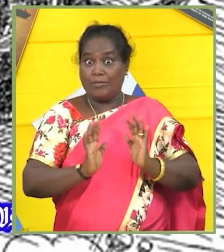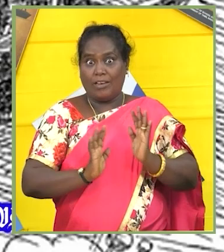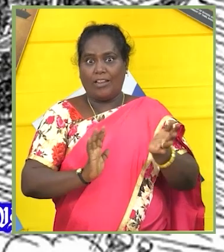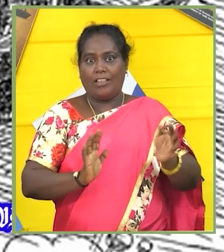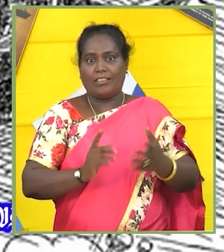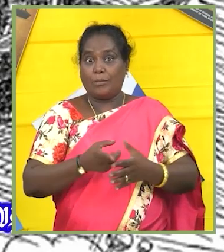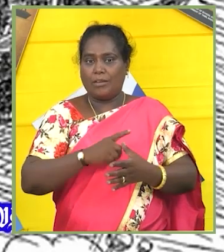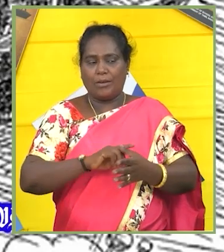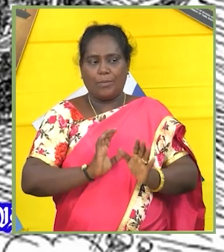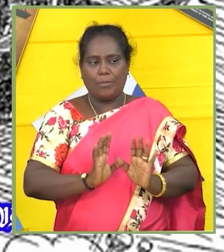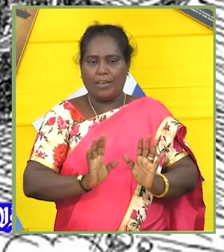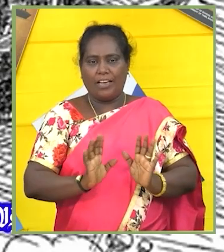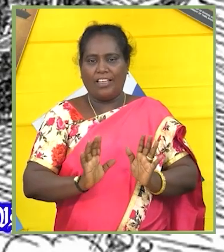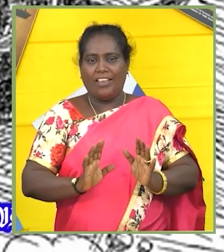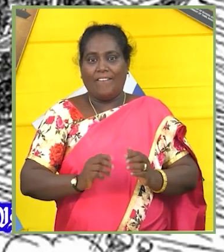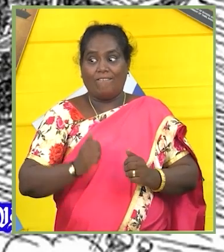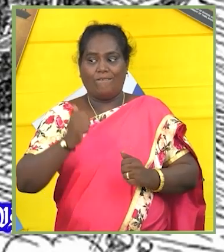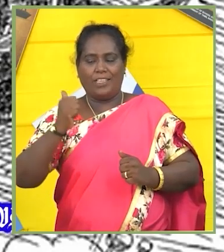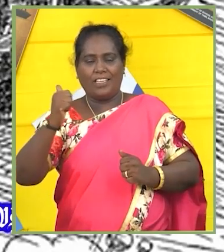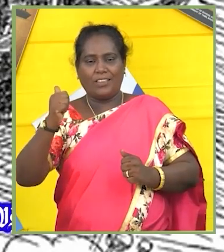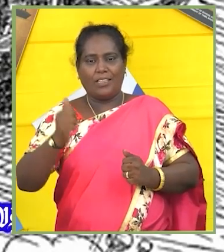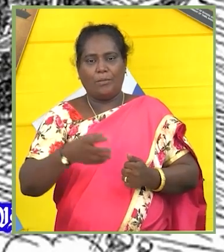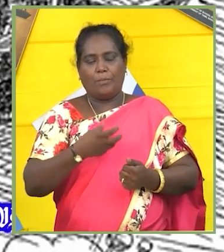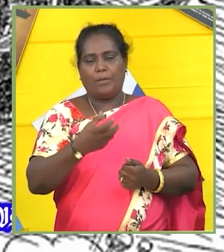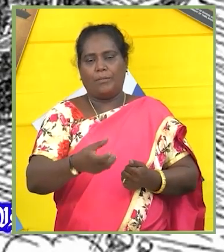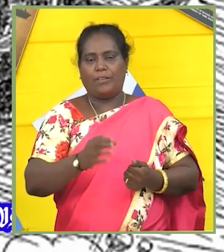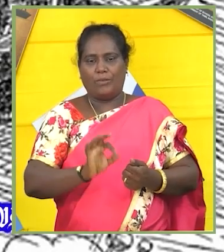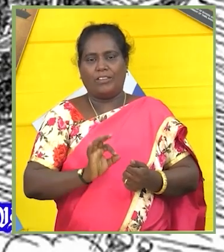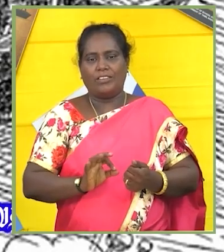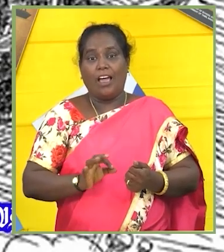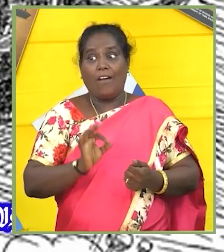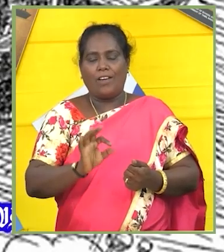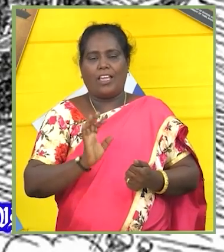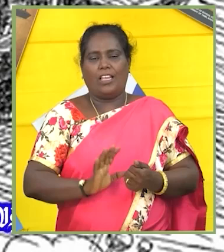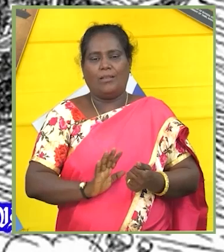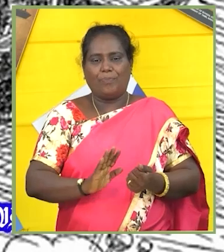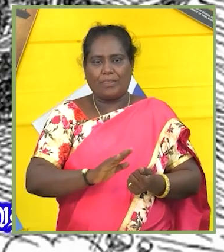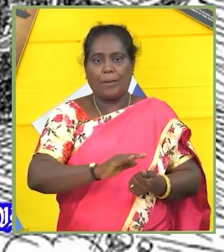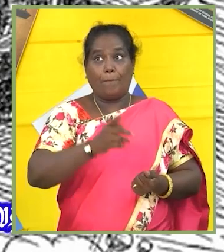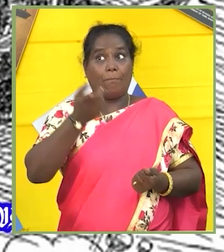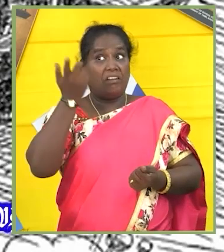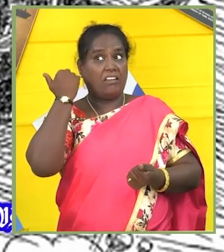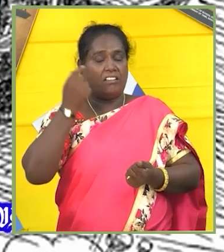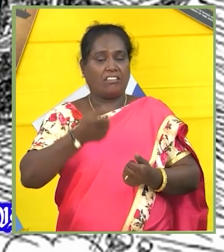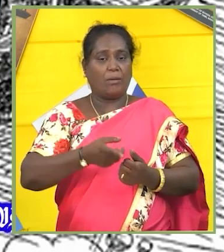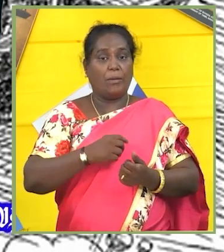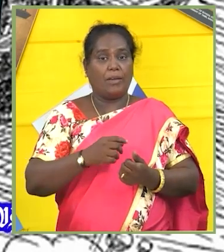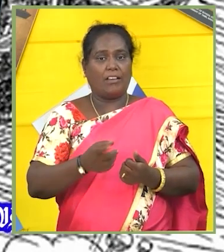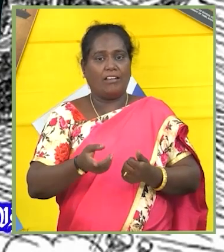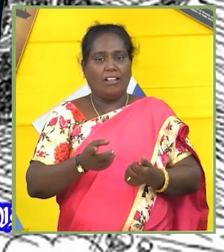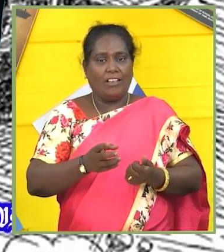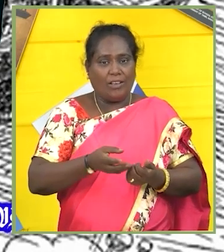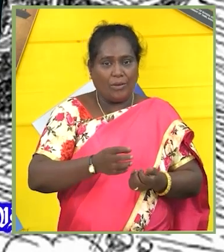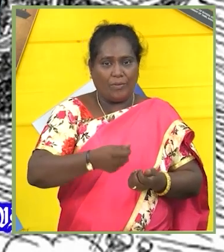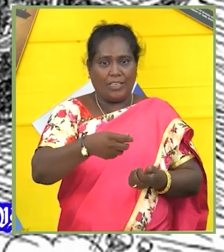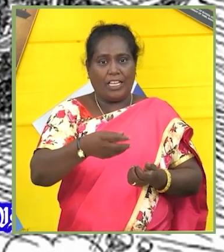பெறுவதிலும் மட்டும் நம் தமிழன் பண்பாட்டை விதைத்து செல்லவில்லை, வீரத்திலும் பண்பாட்டை விதைத்து சென்றுள்ளான். அவ்வகையில் பண்டைய தமிழ் மக்களின்